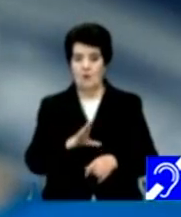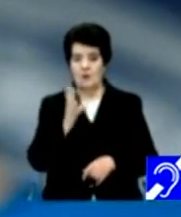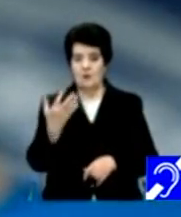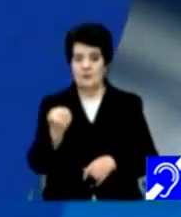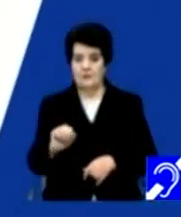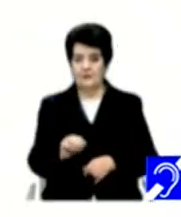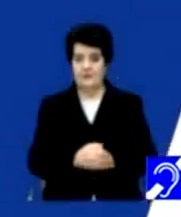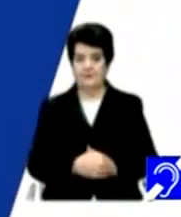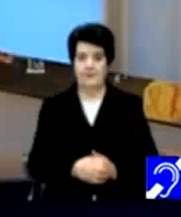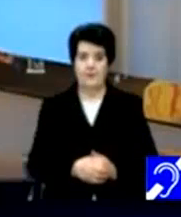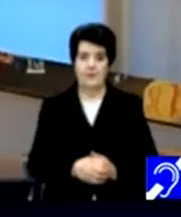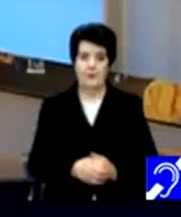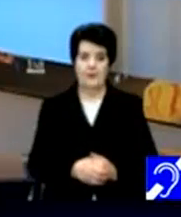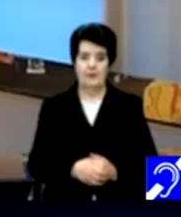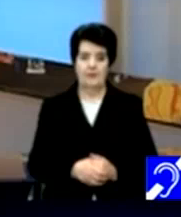Campionilor.